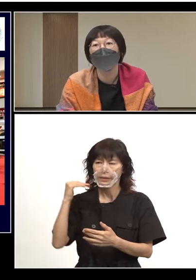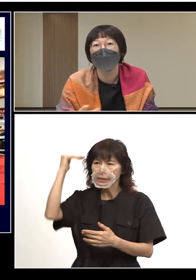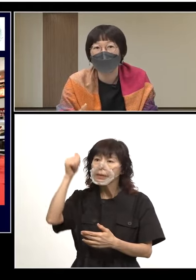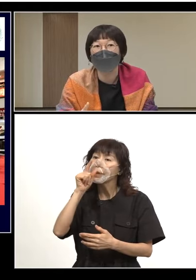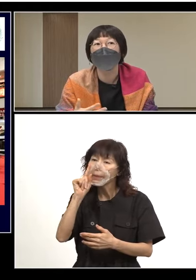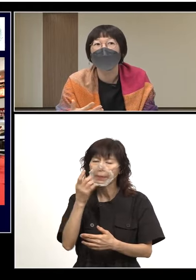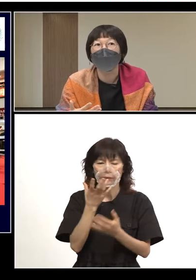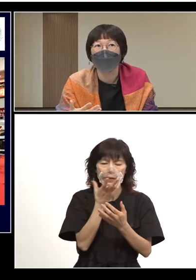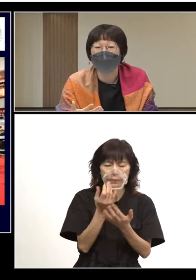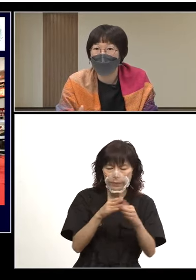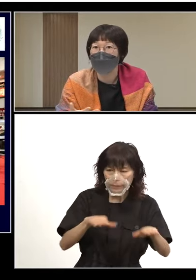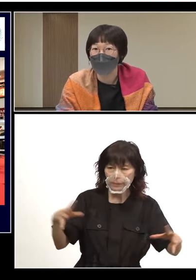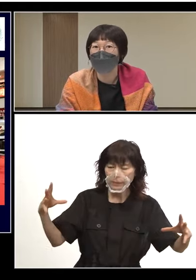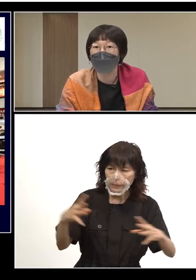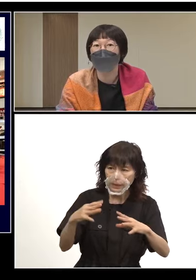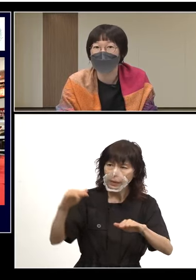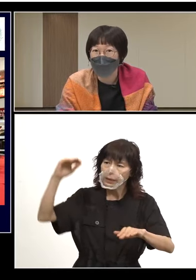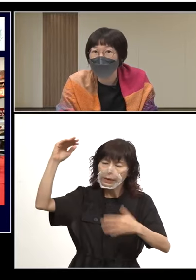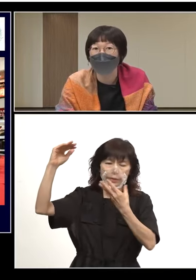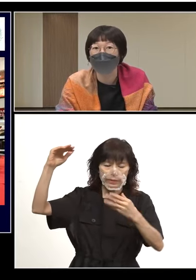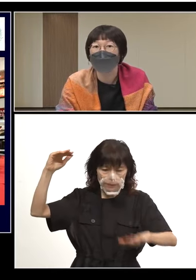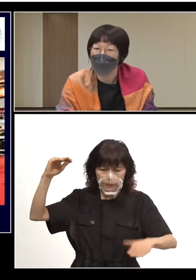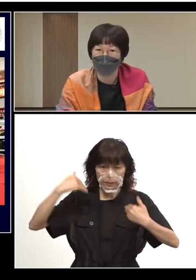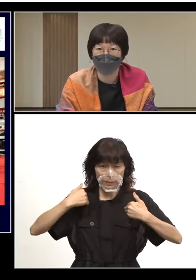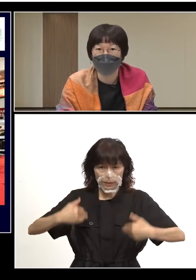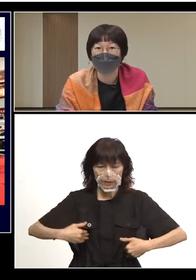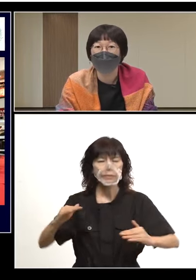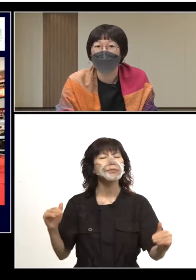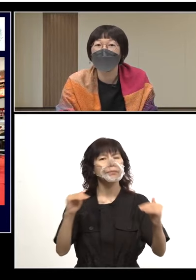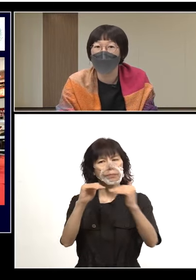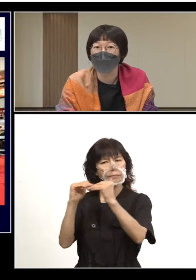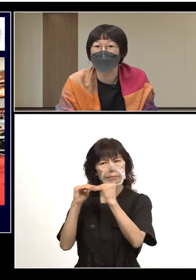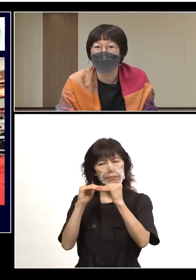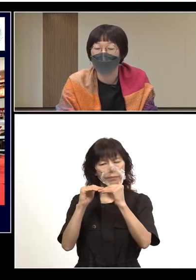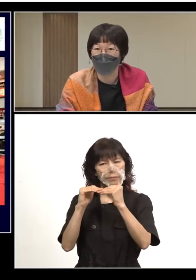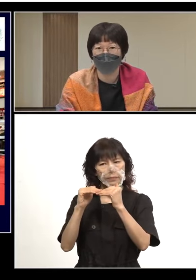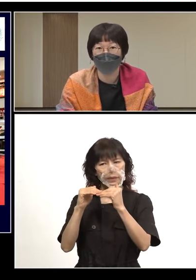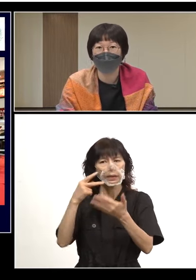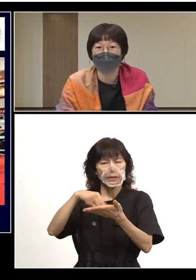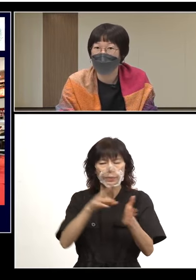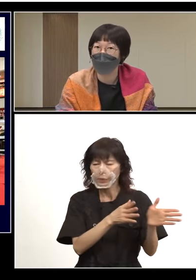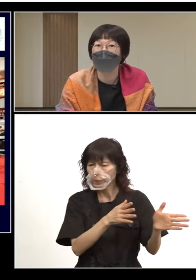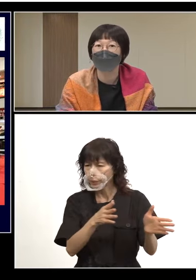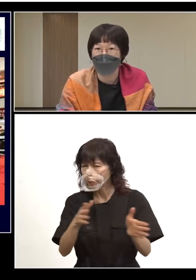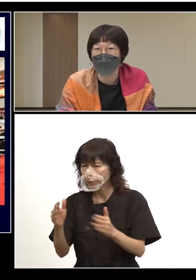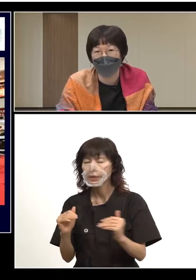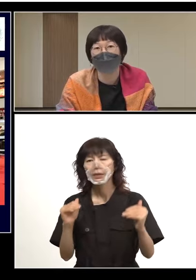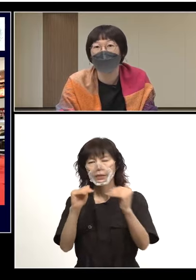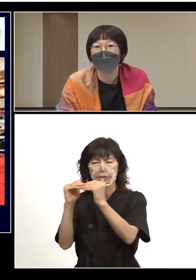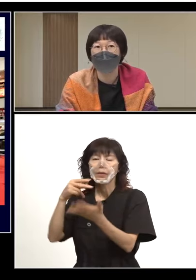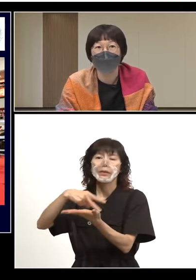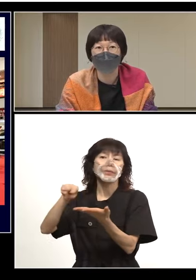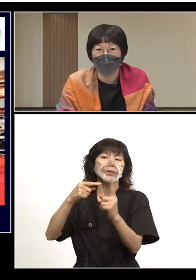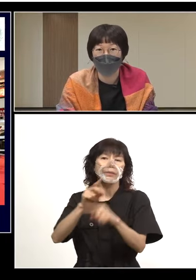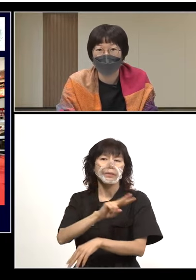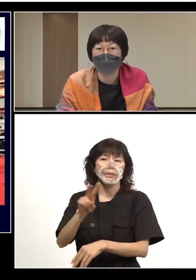路，我哋大人同細路嘅身份咧都係平等嘅。喺呢個舞蹈嘅過程裏邊咧，大家係一個 dance partner，